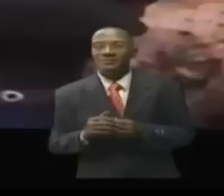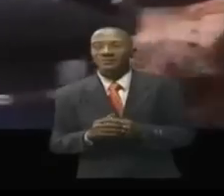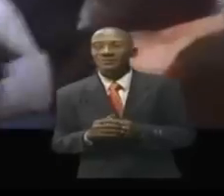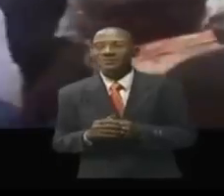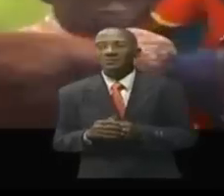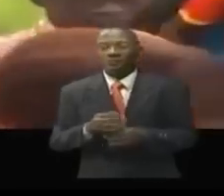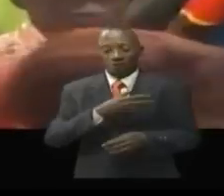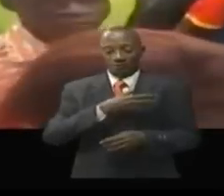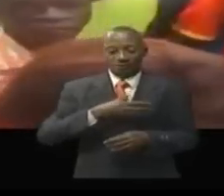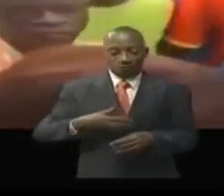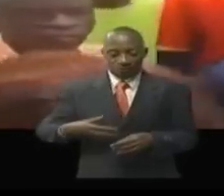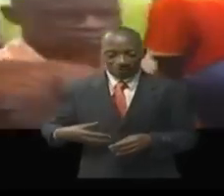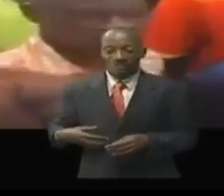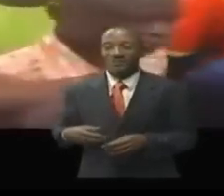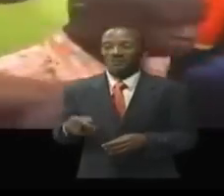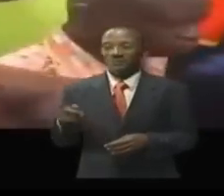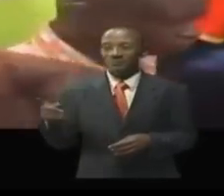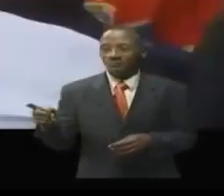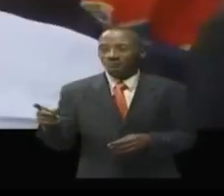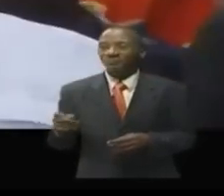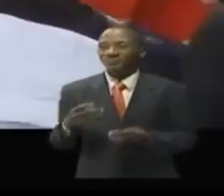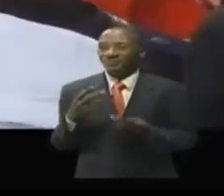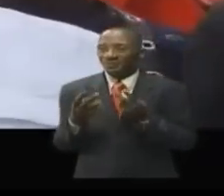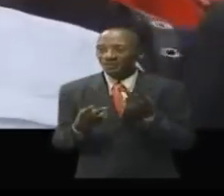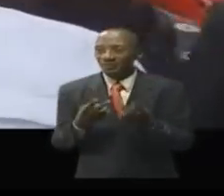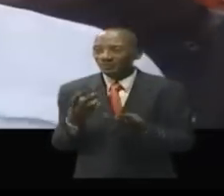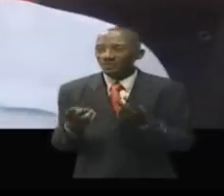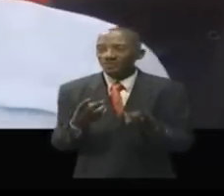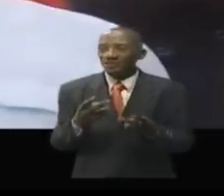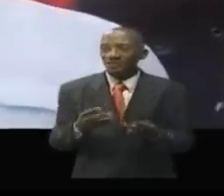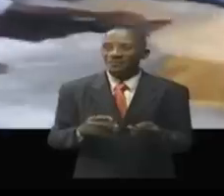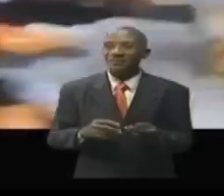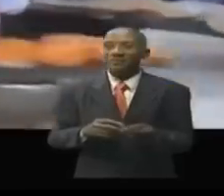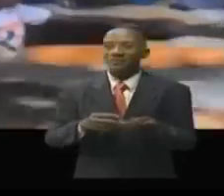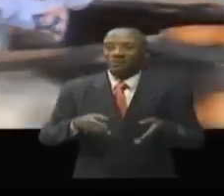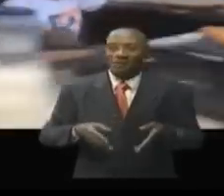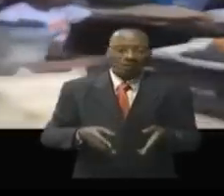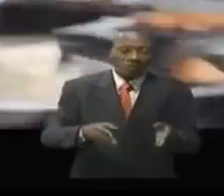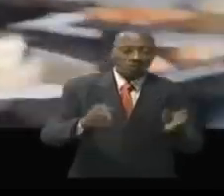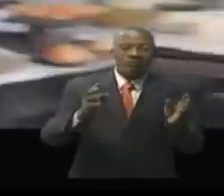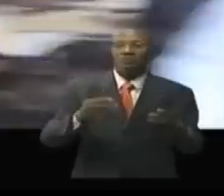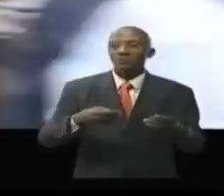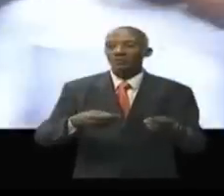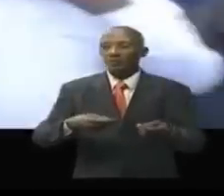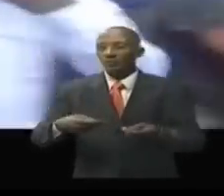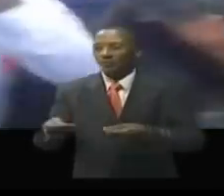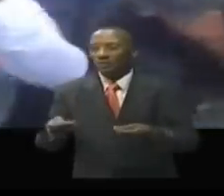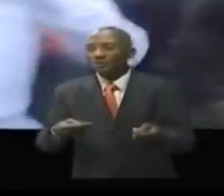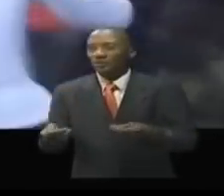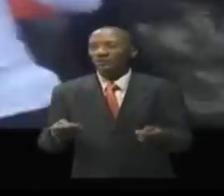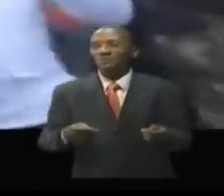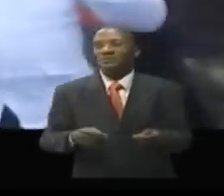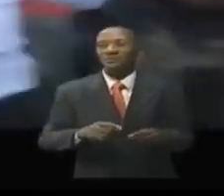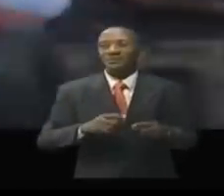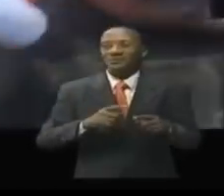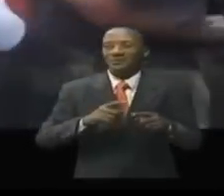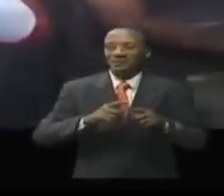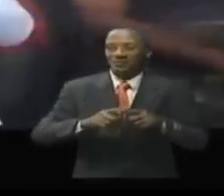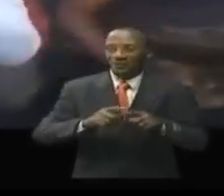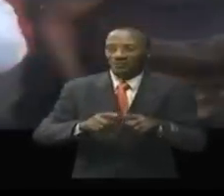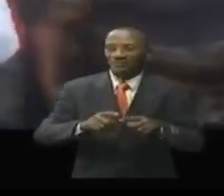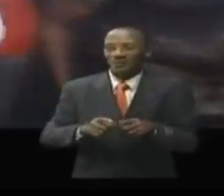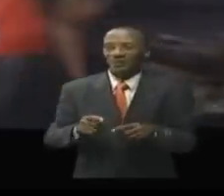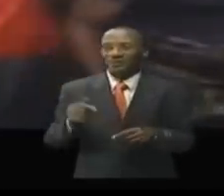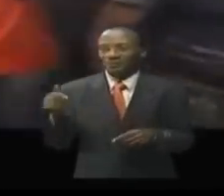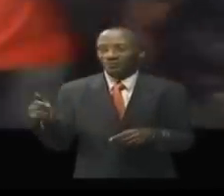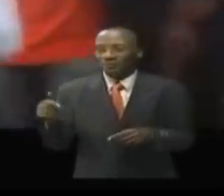maladies et crée des milieux qui sont favorables à la santé. Les marchés, les centres et autres lieux de négoce, ainsi que les entités